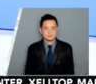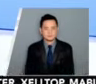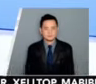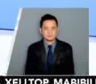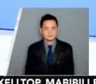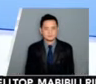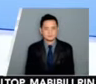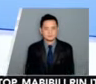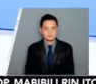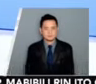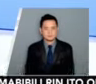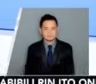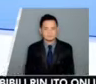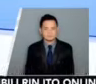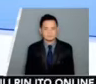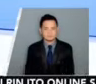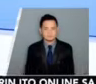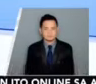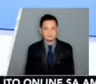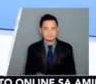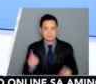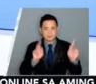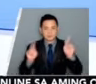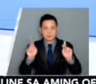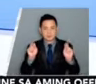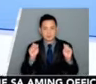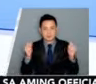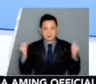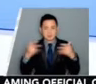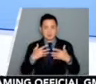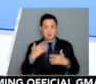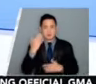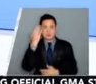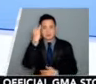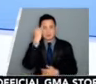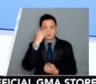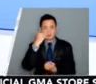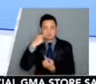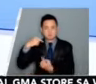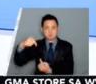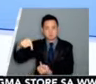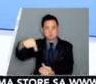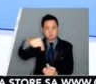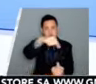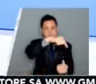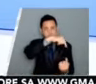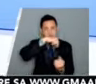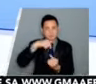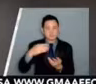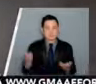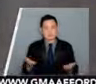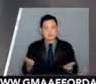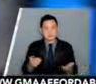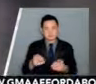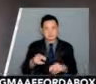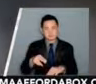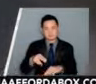Nabalot ng takot ang mga residente dahil sa pananalasa ng buhawi sa Barangay Asin East, Malasique, Pangasinan.